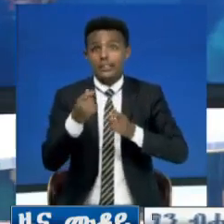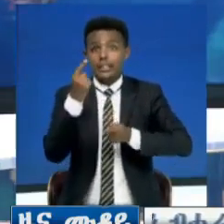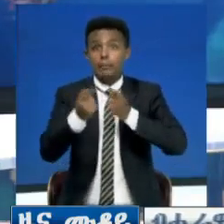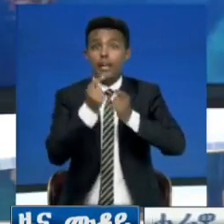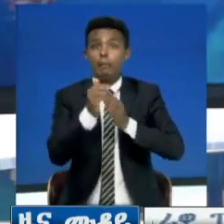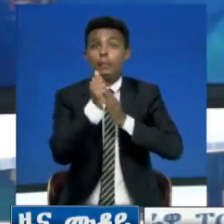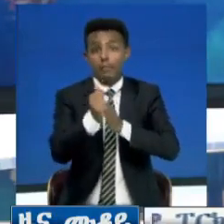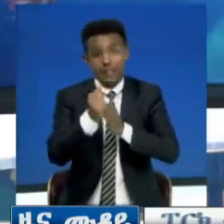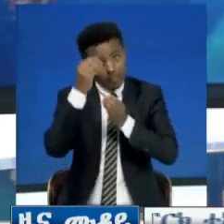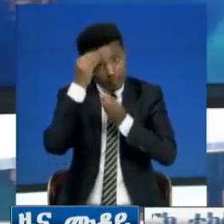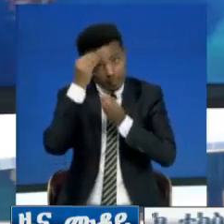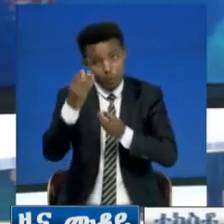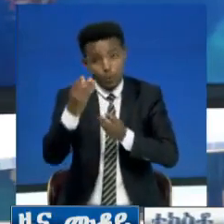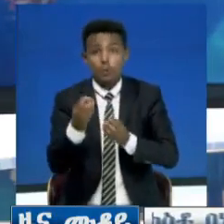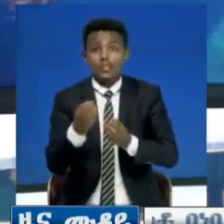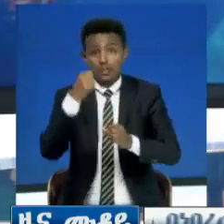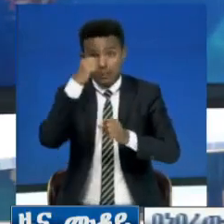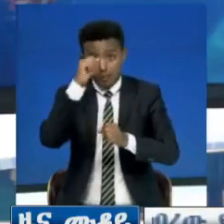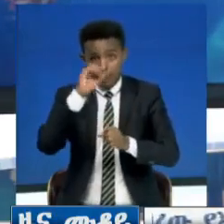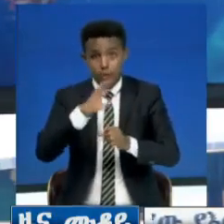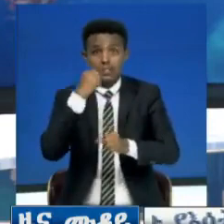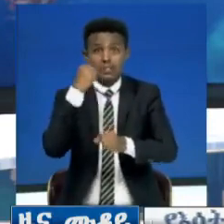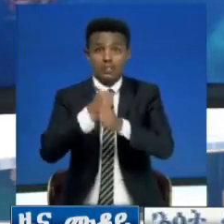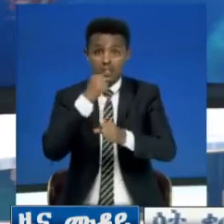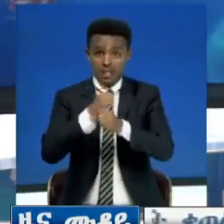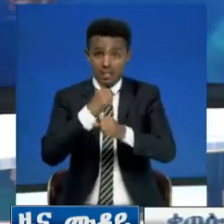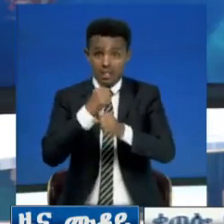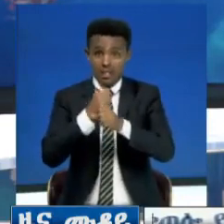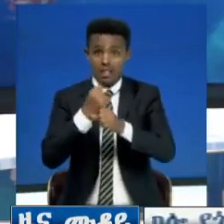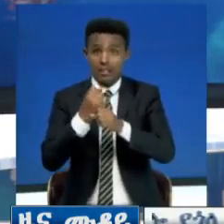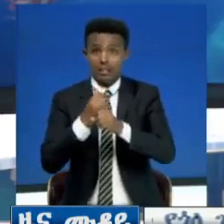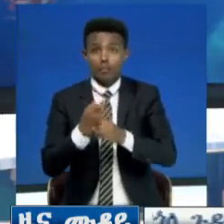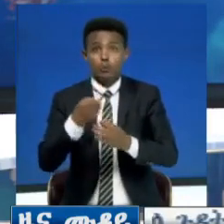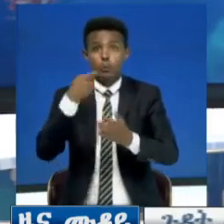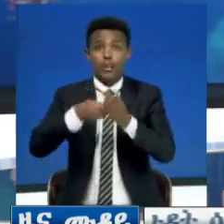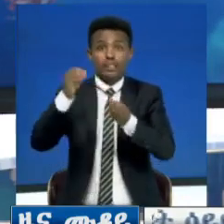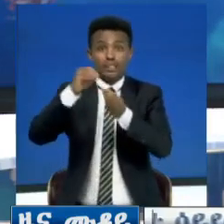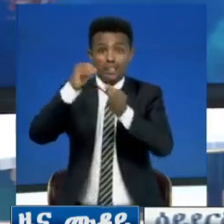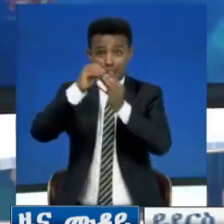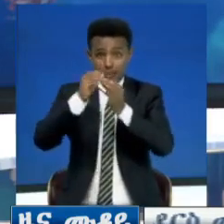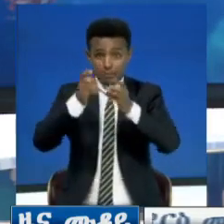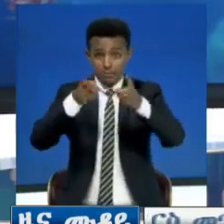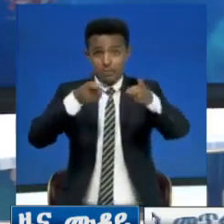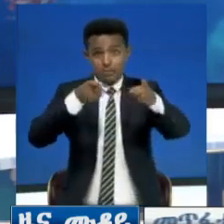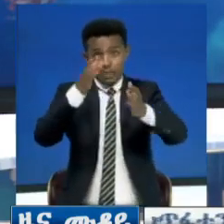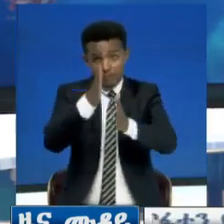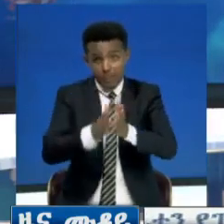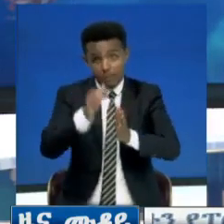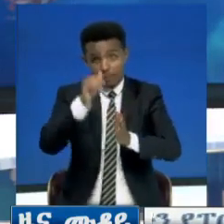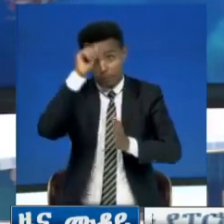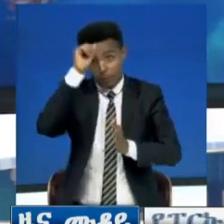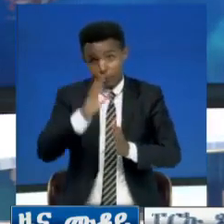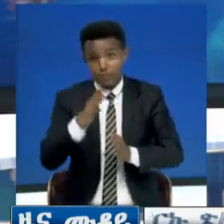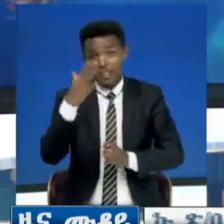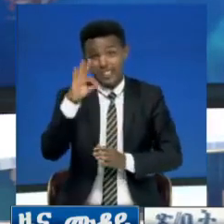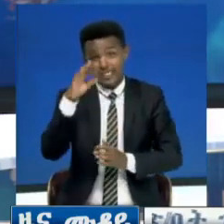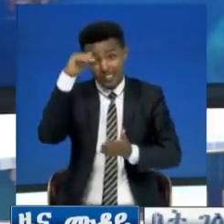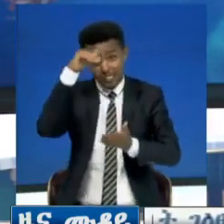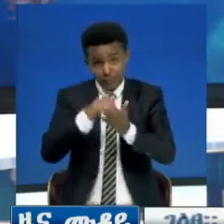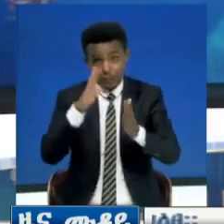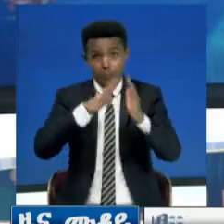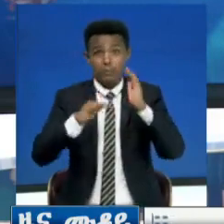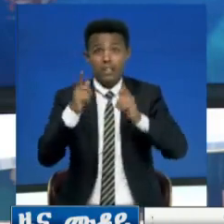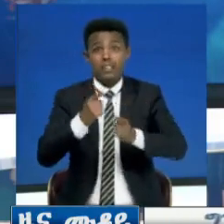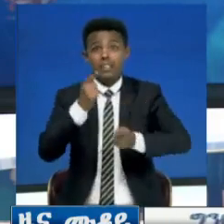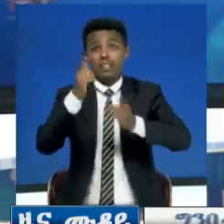የምርት እጥረትና የዋጋ ንረትን በፈጠሩ ከ19 ሺህ በላይ ነጋዴዎች ላይም አስተዳደራዊና ህጋዊ እርምጃ መወሰዱን የክልሉ ንግድና ኢንዱስትሪ